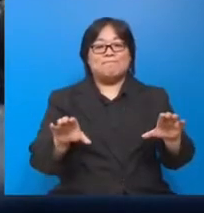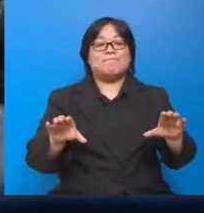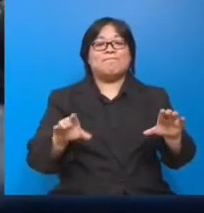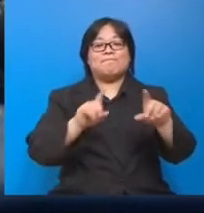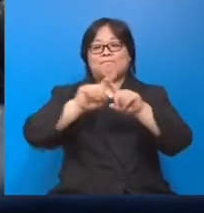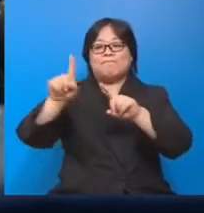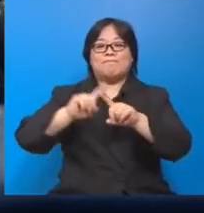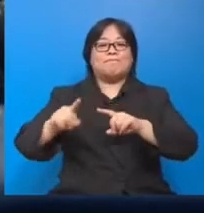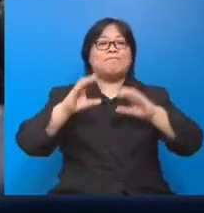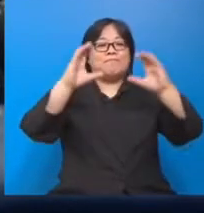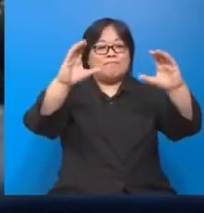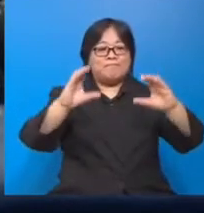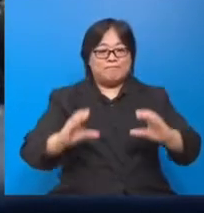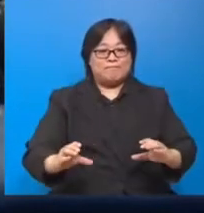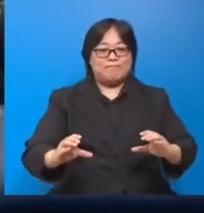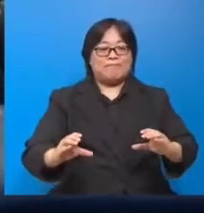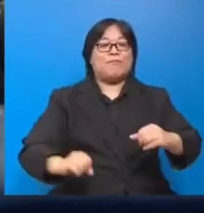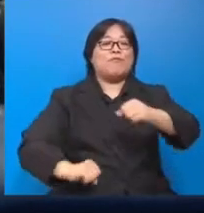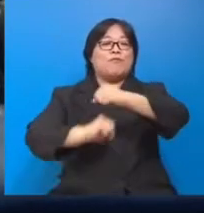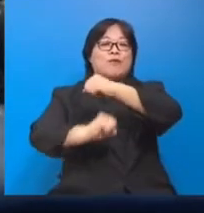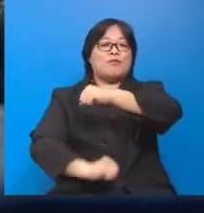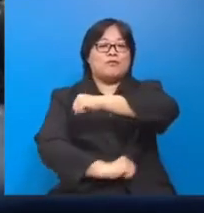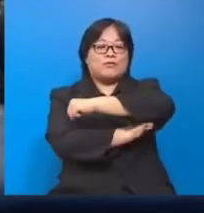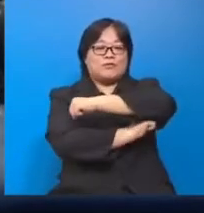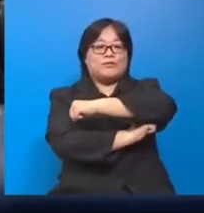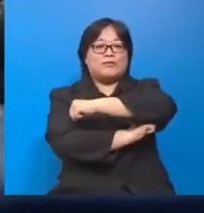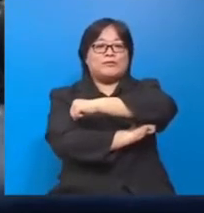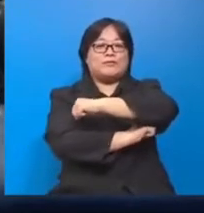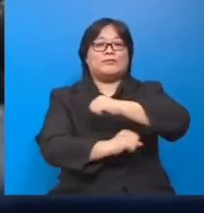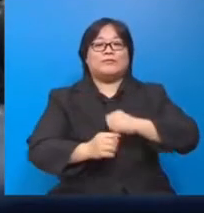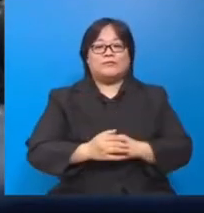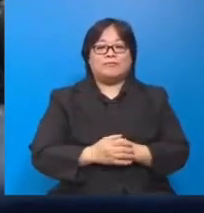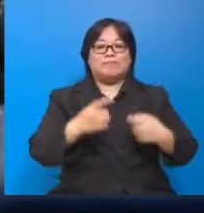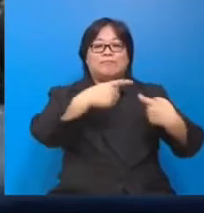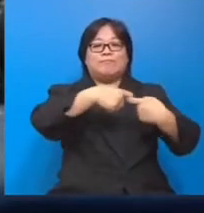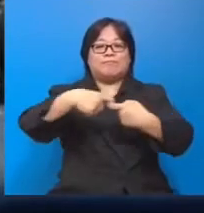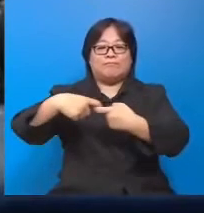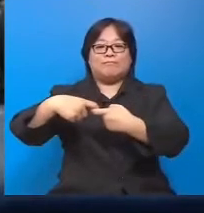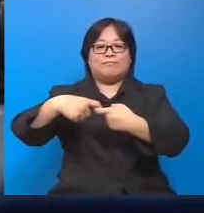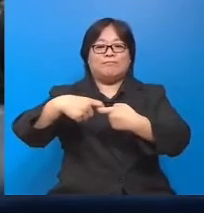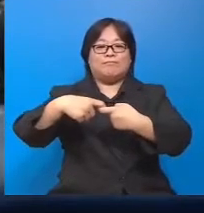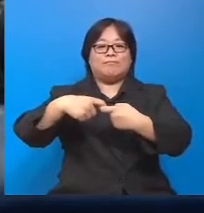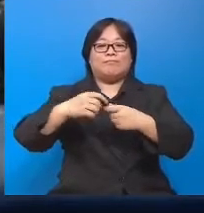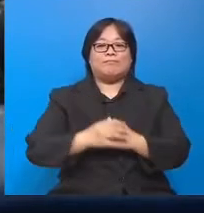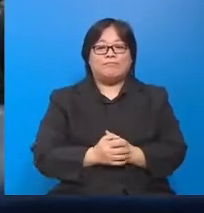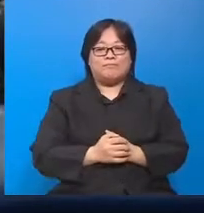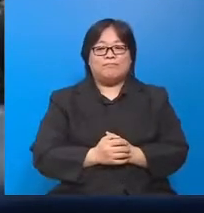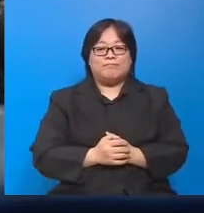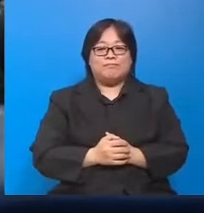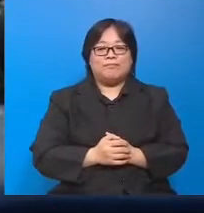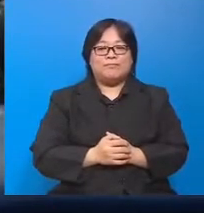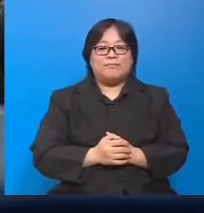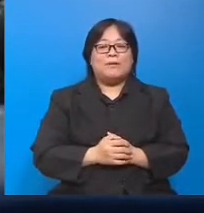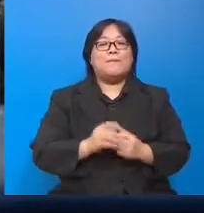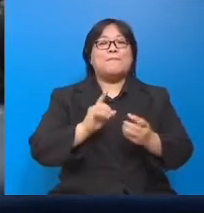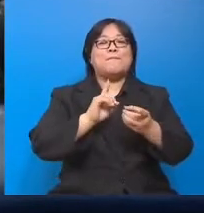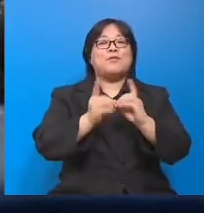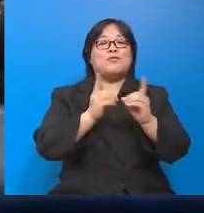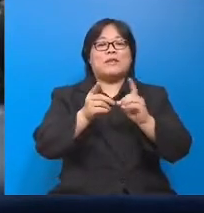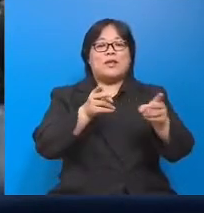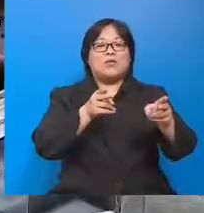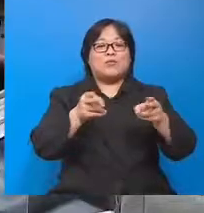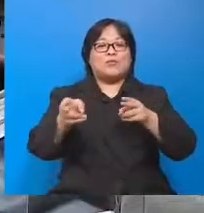semua mekanisme dan infrastruktur infrastruktur berhubungan dengan kanji film pendidilan